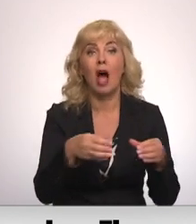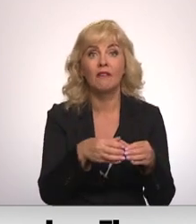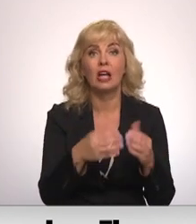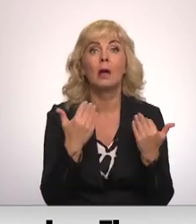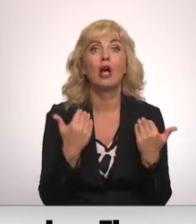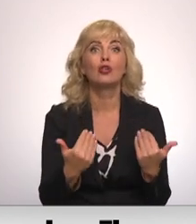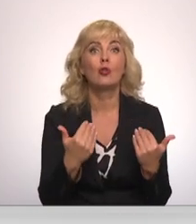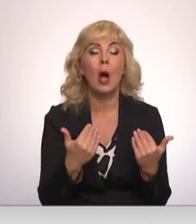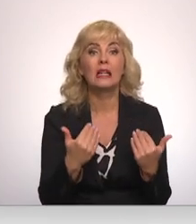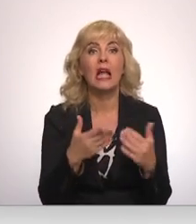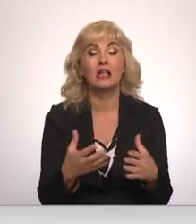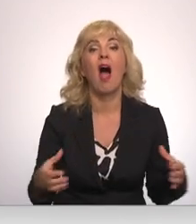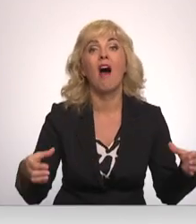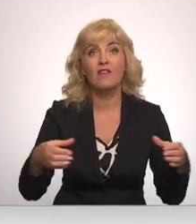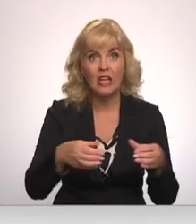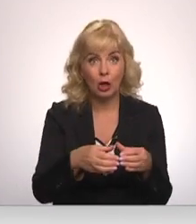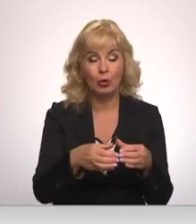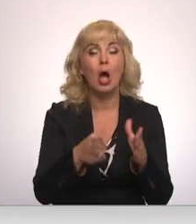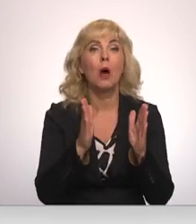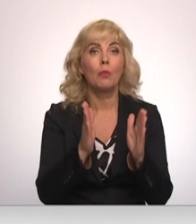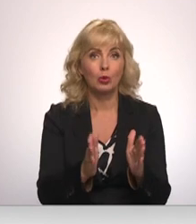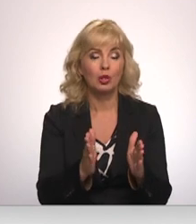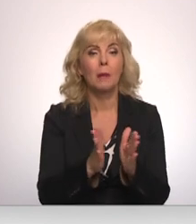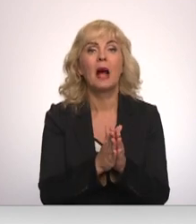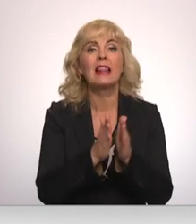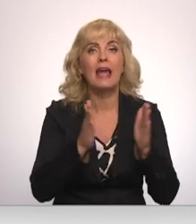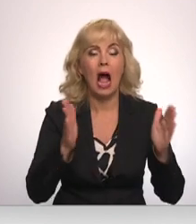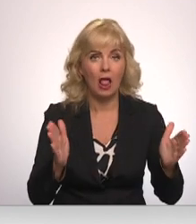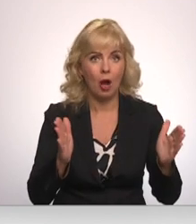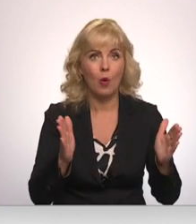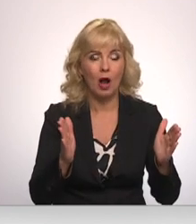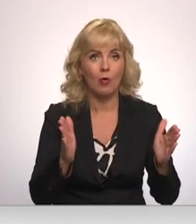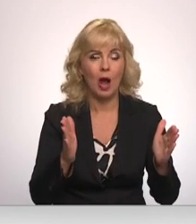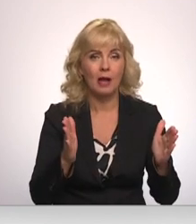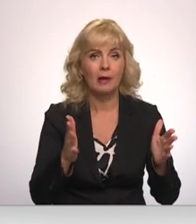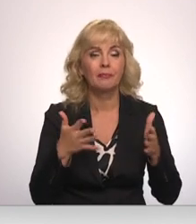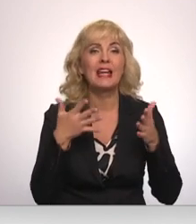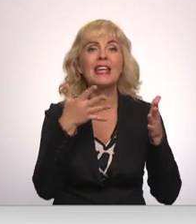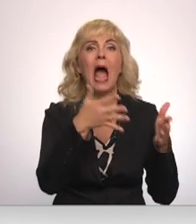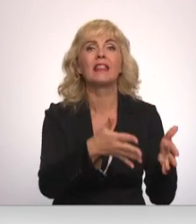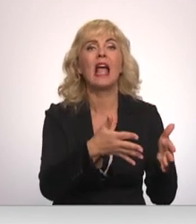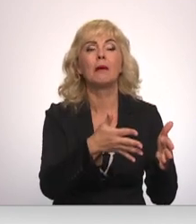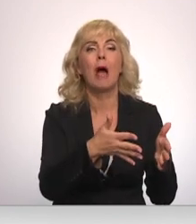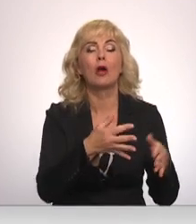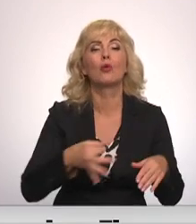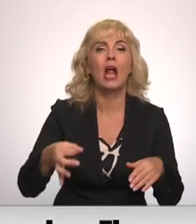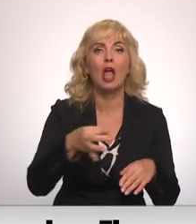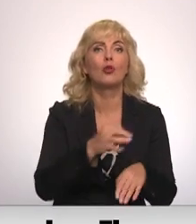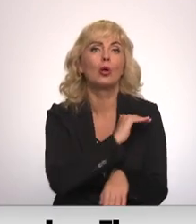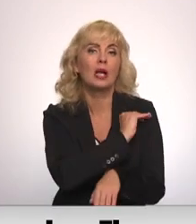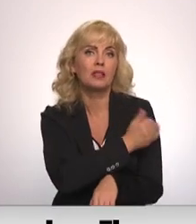Šodien, apvienojoties, mēs kļūstam par lielāko un ietekmīgāko reģionālo